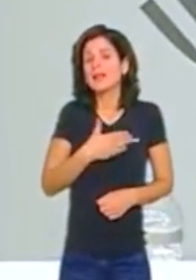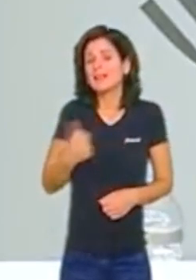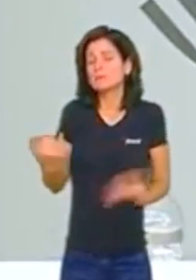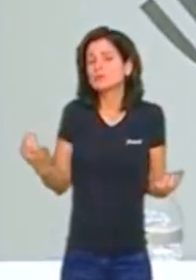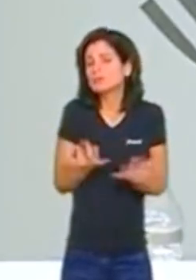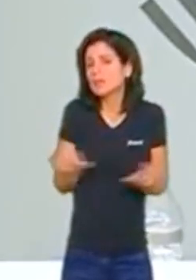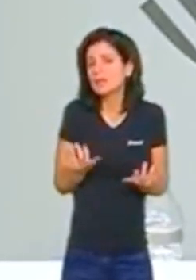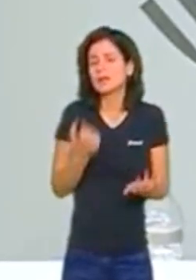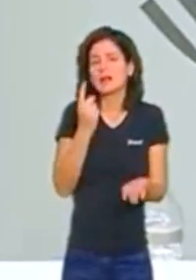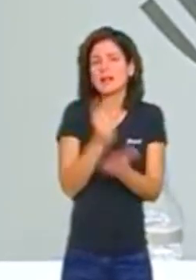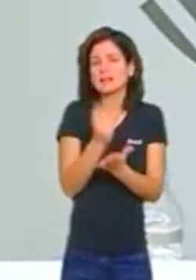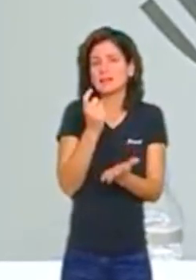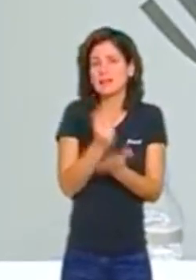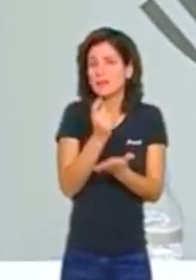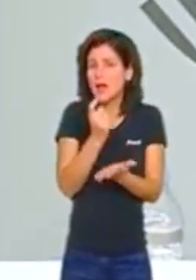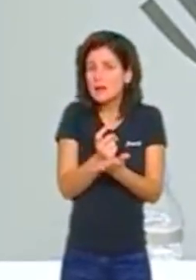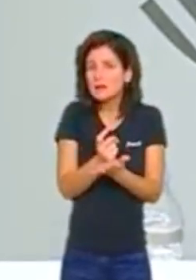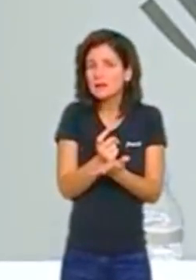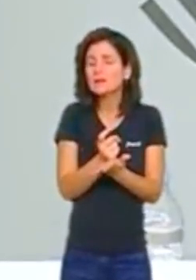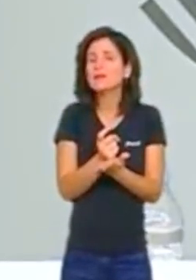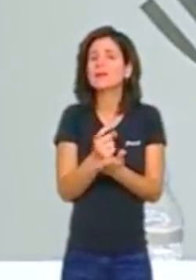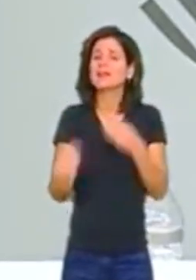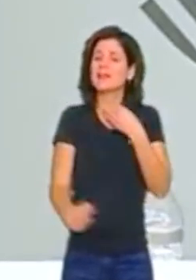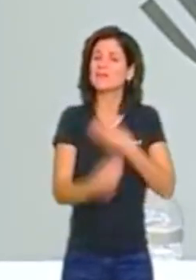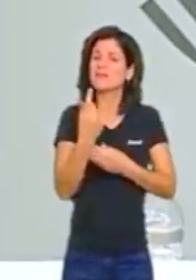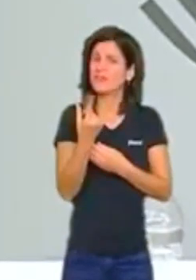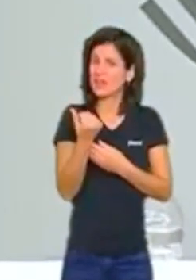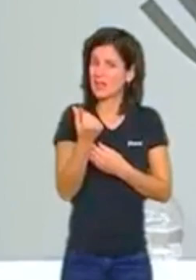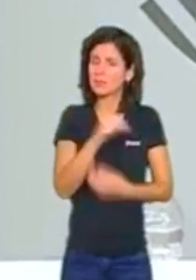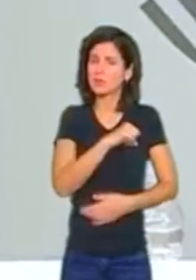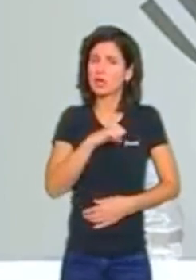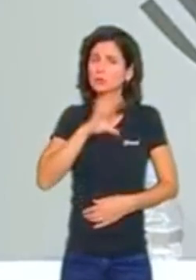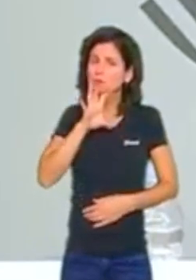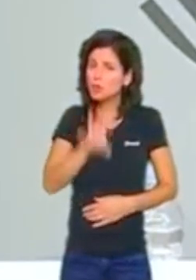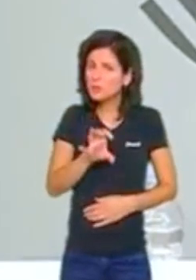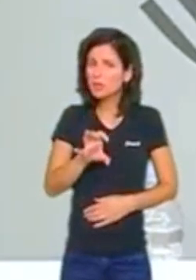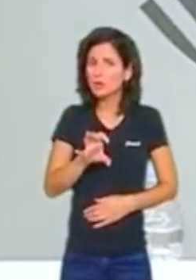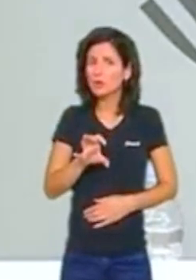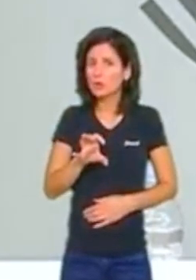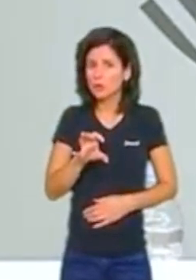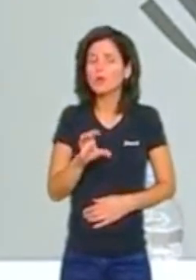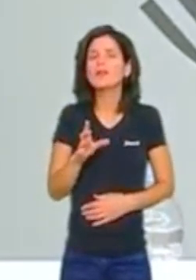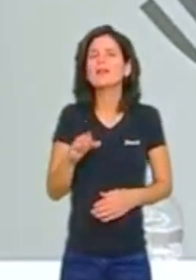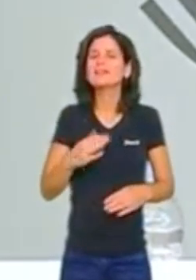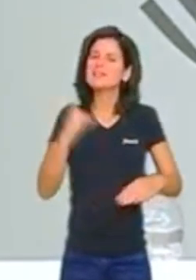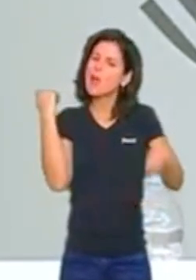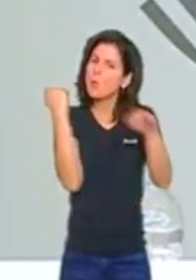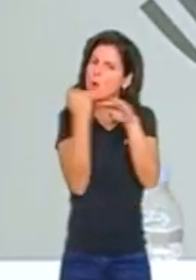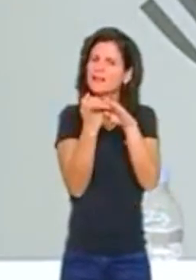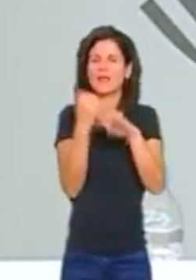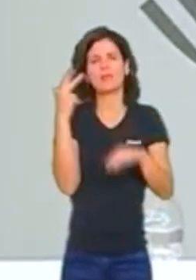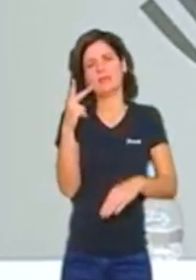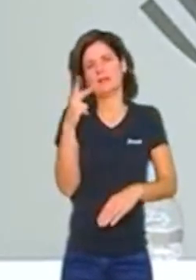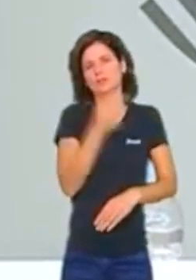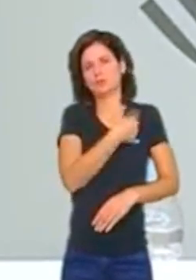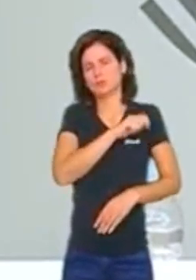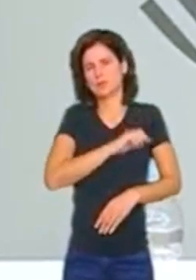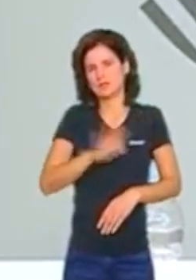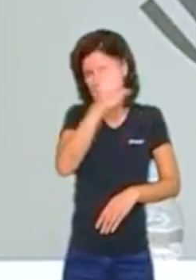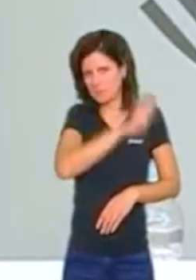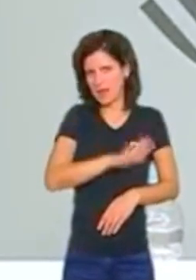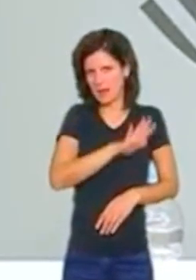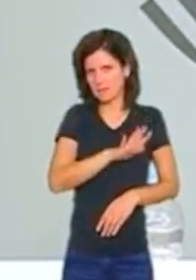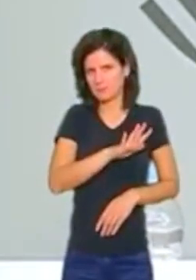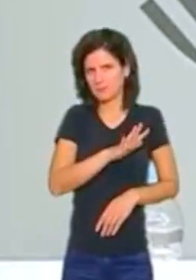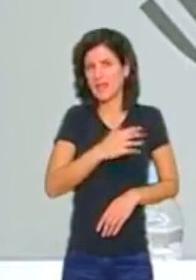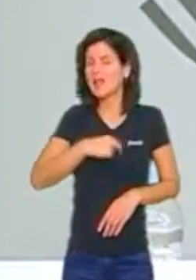garantir en el finançament i en les inversions de l'Estat és la igualtat de drets entre espanyols